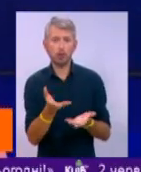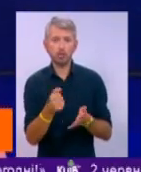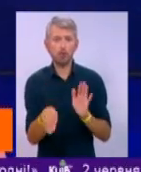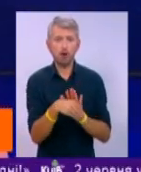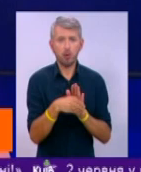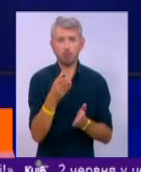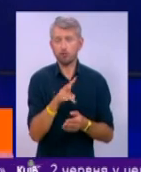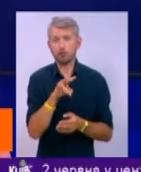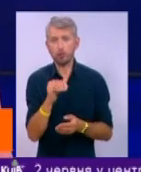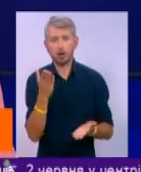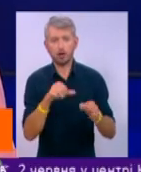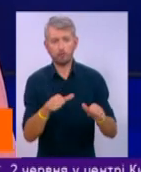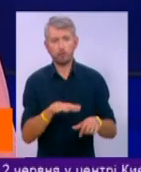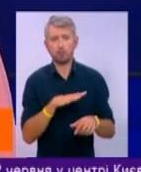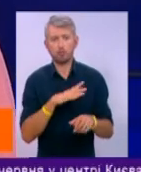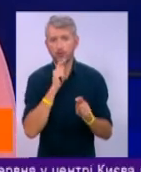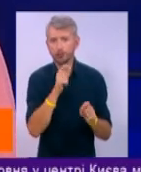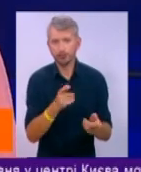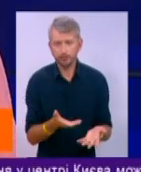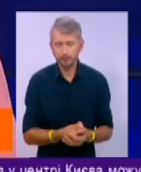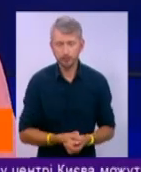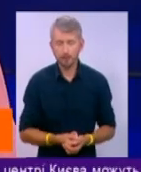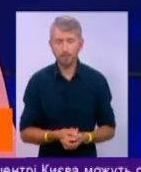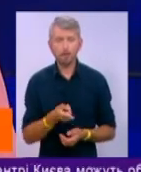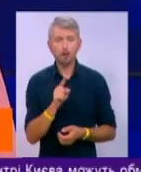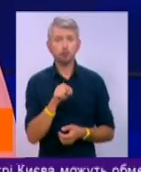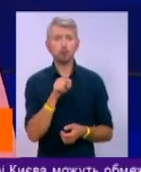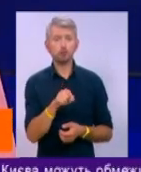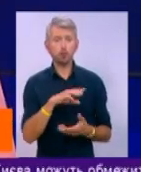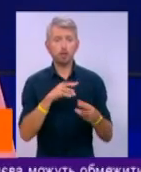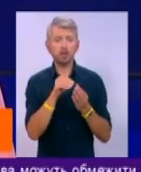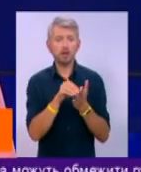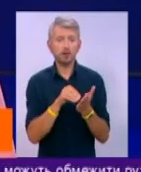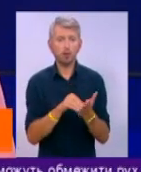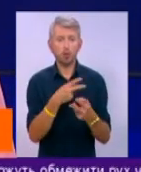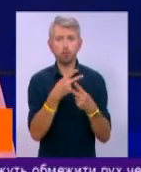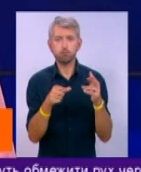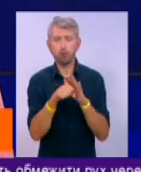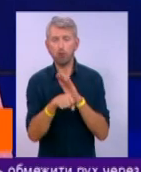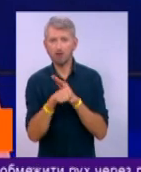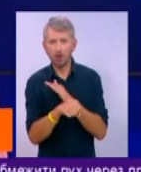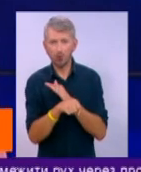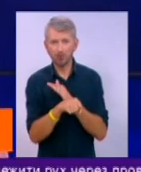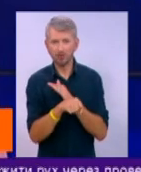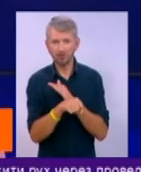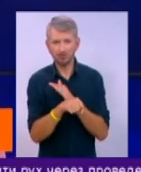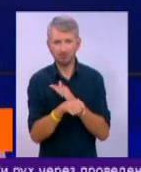хабар, а можливо і ні, якась інша форма була винагороди. Тому тут саме статистикою посадок так